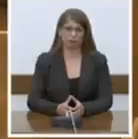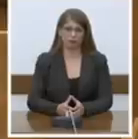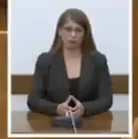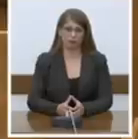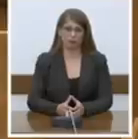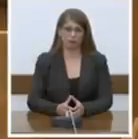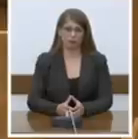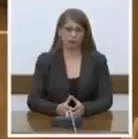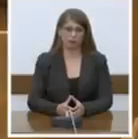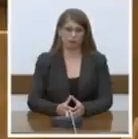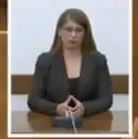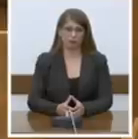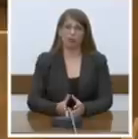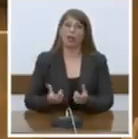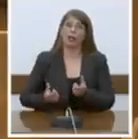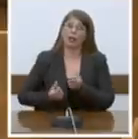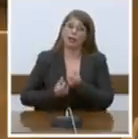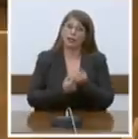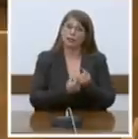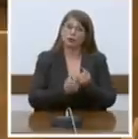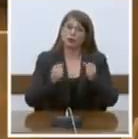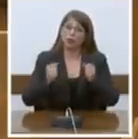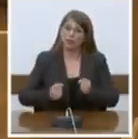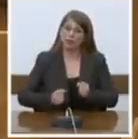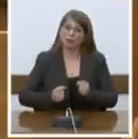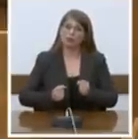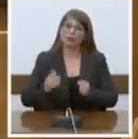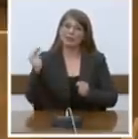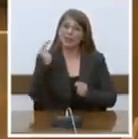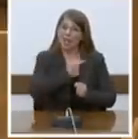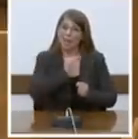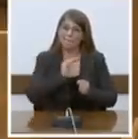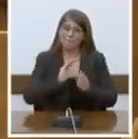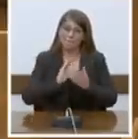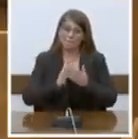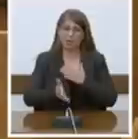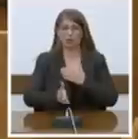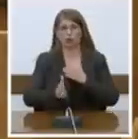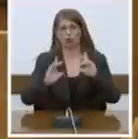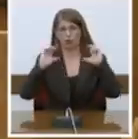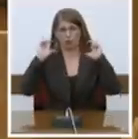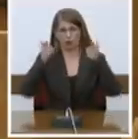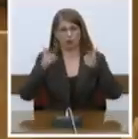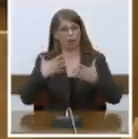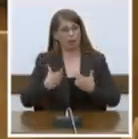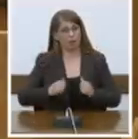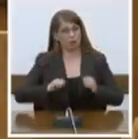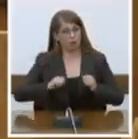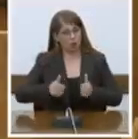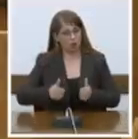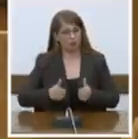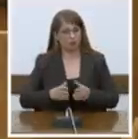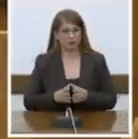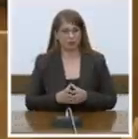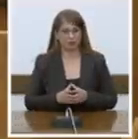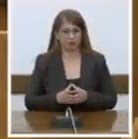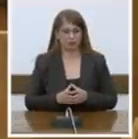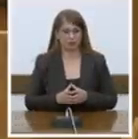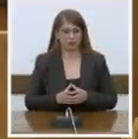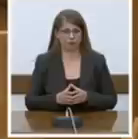ενισχύσουμε τους θεσμούς της αμεσοδημοκρατίας. Έχουμε την πρόθεση να